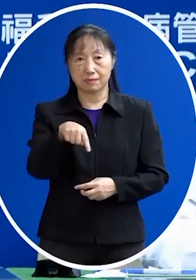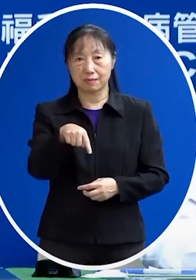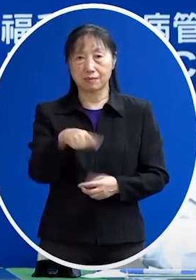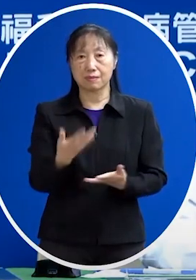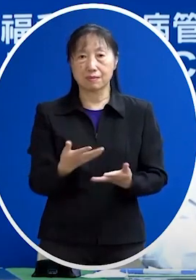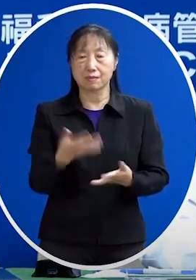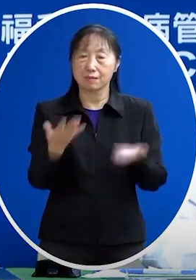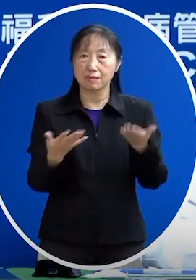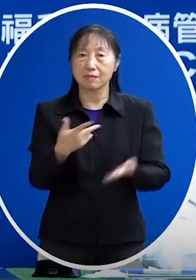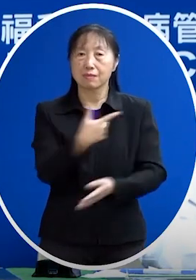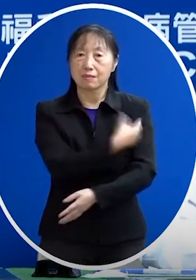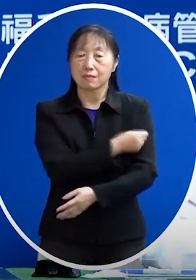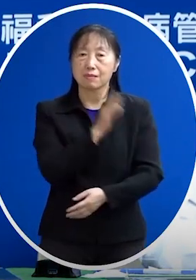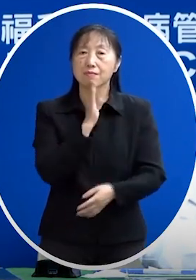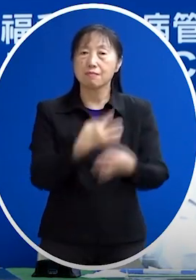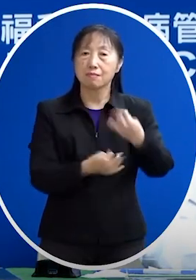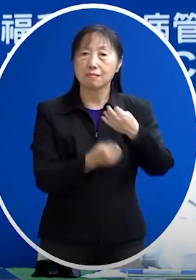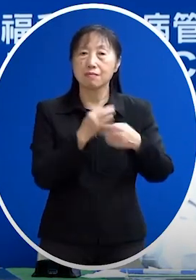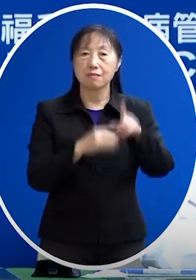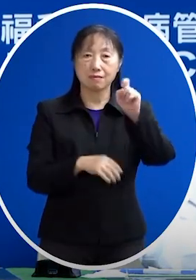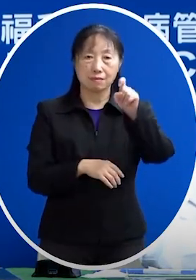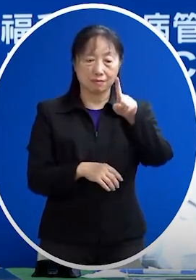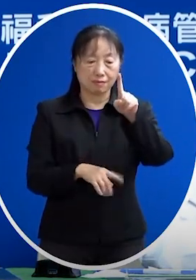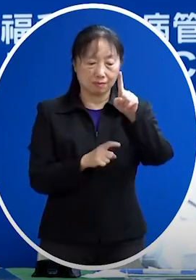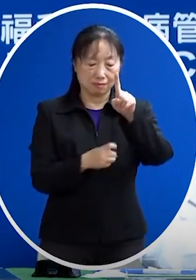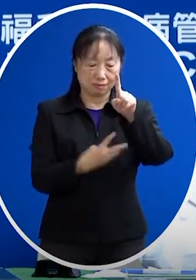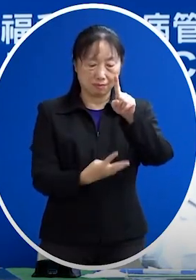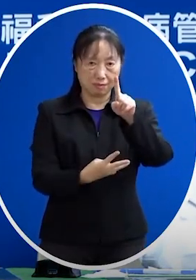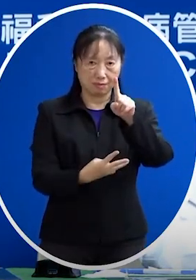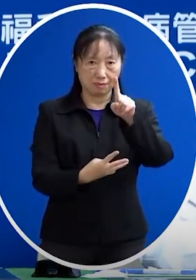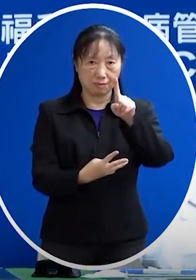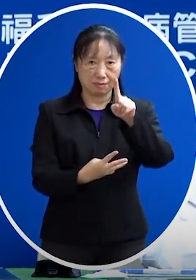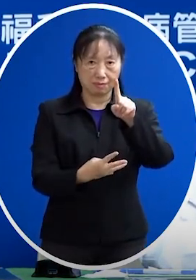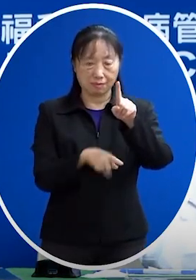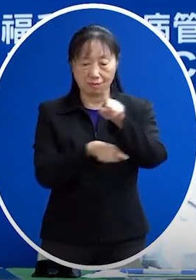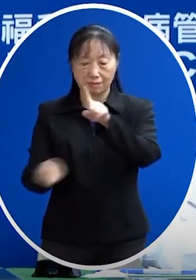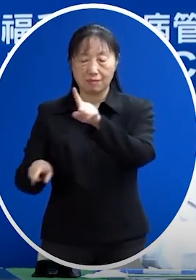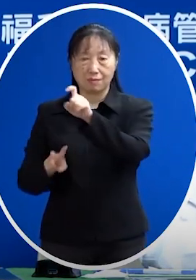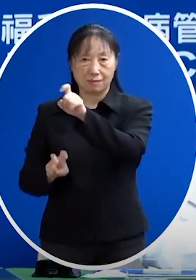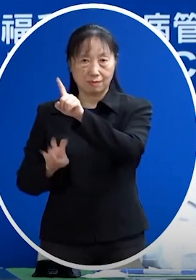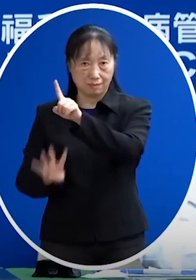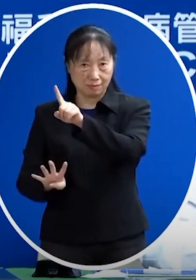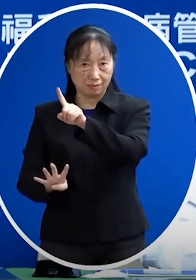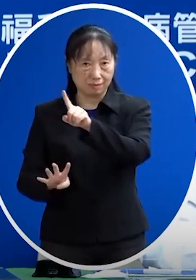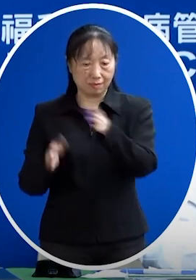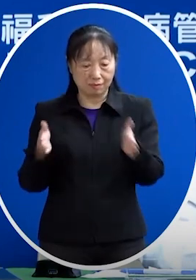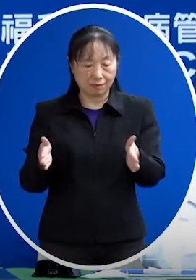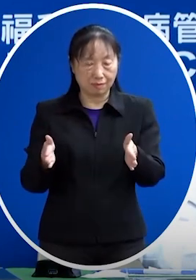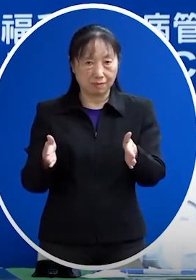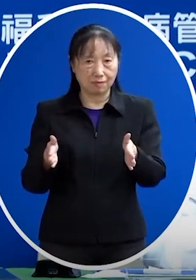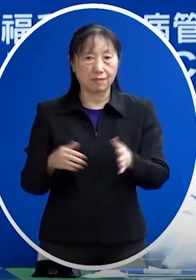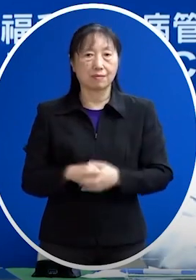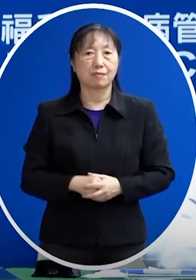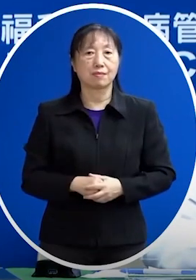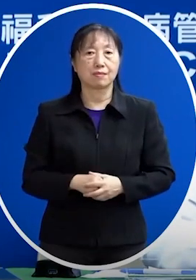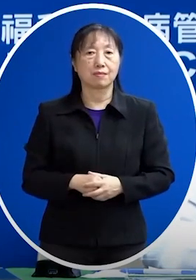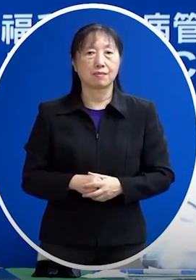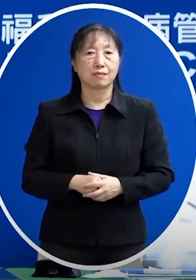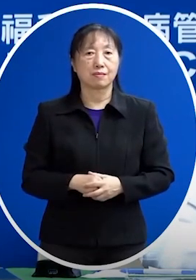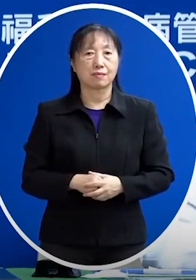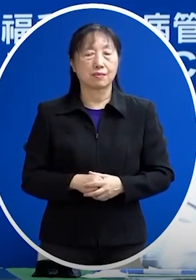大概要施打的时间是介于11月13号一直打到11月24号，这一波有